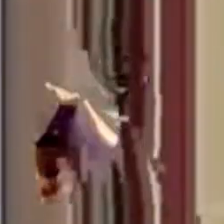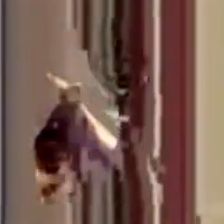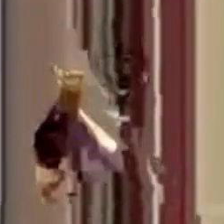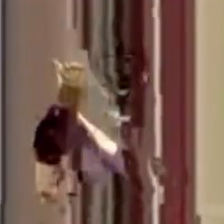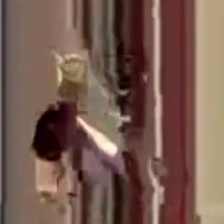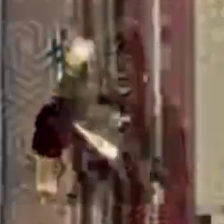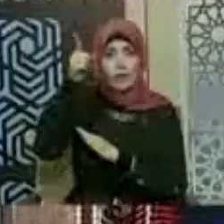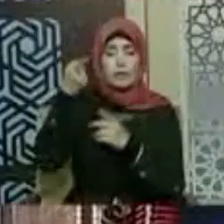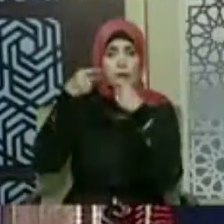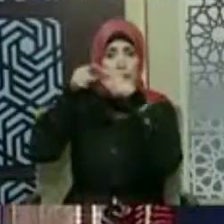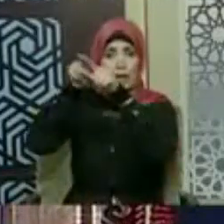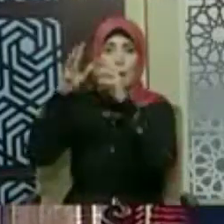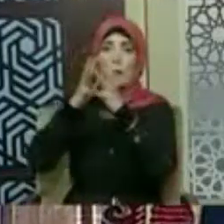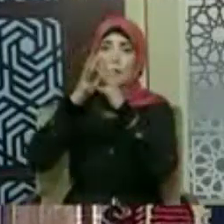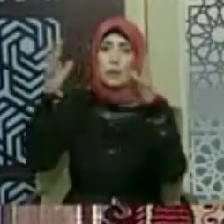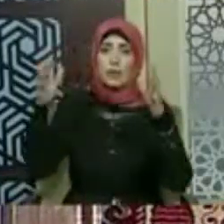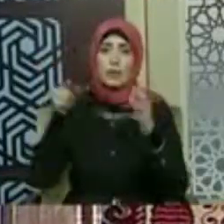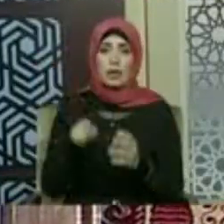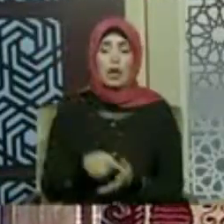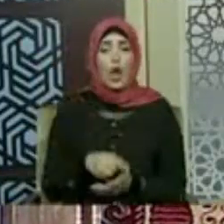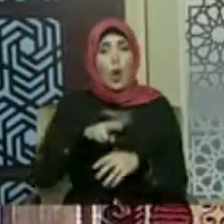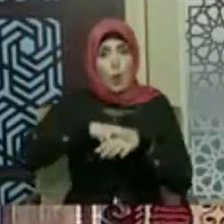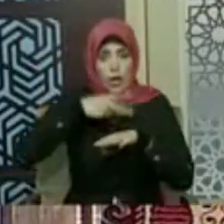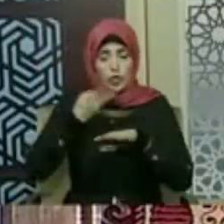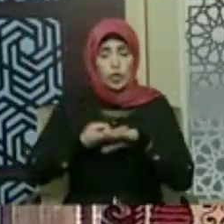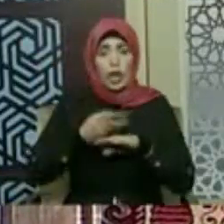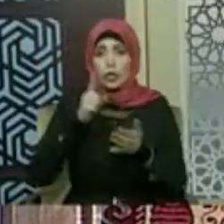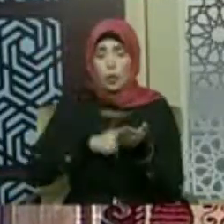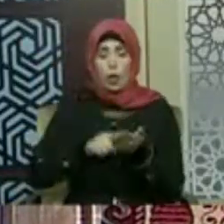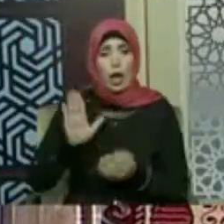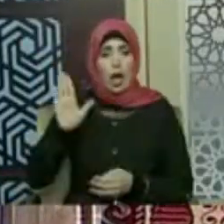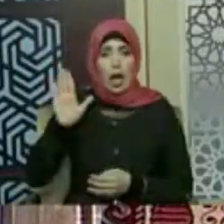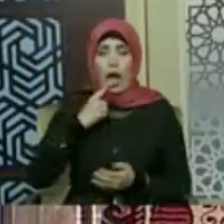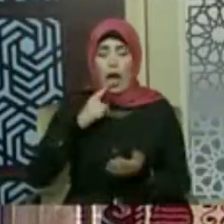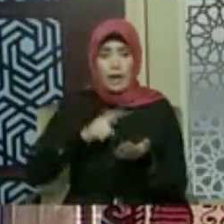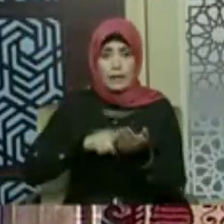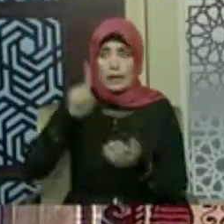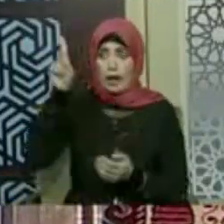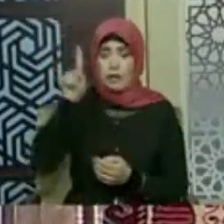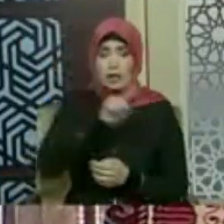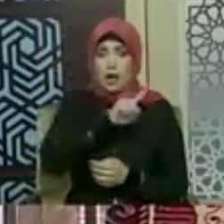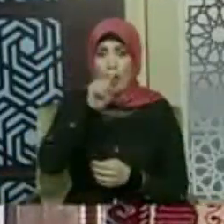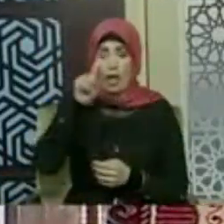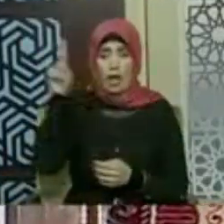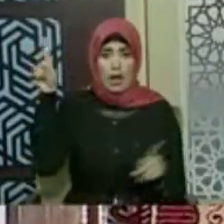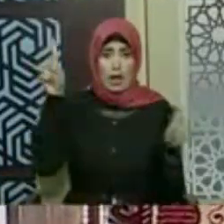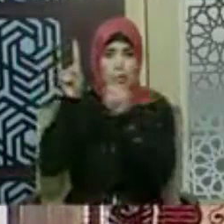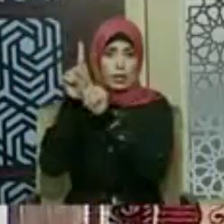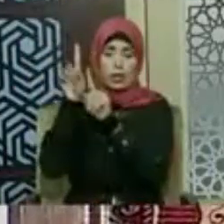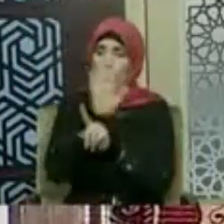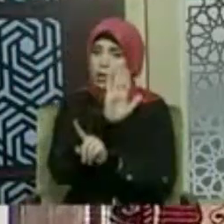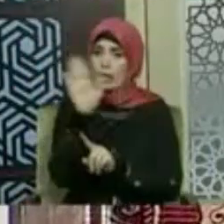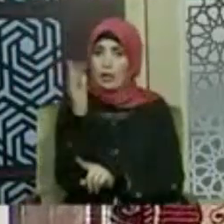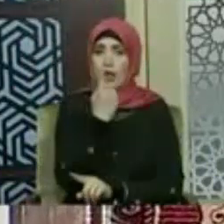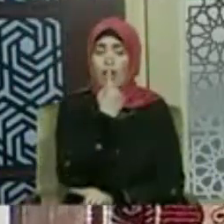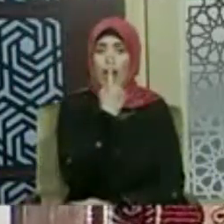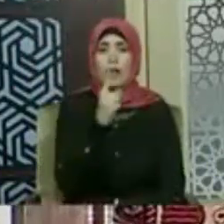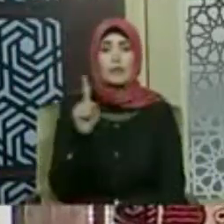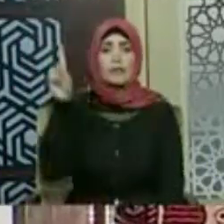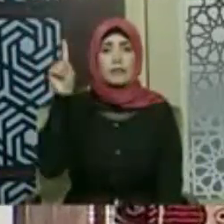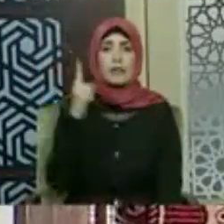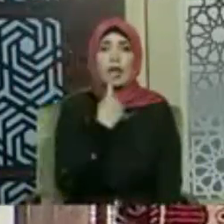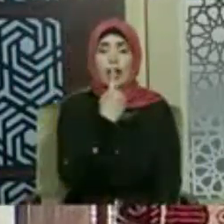يليق بعظمتك، وأشهد أنك أنت الله لا إله إلا